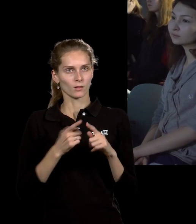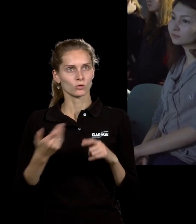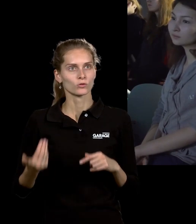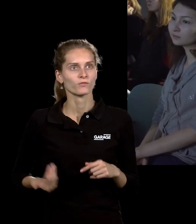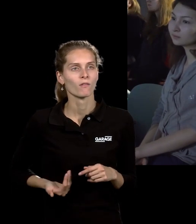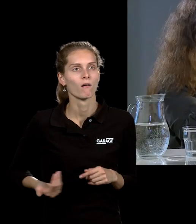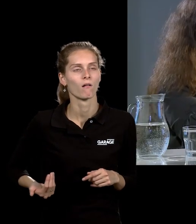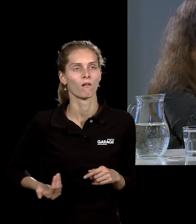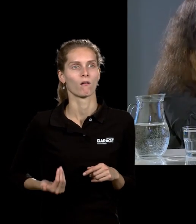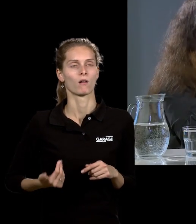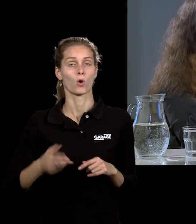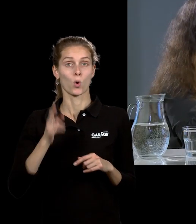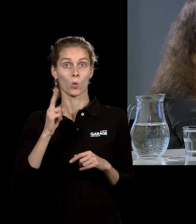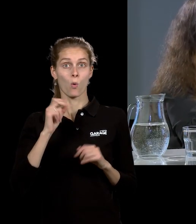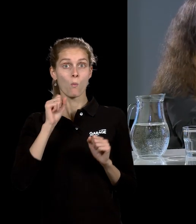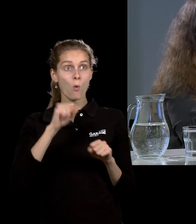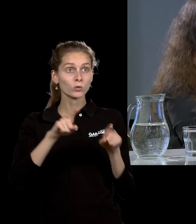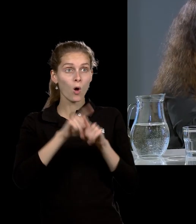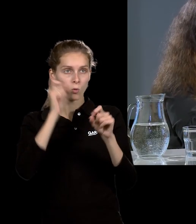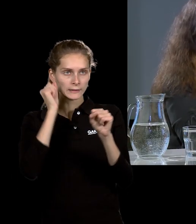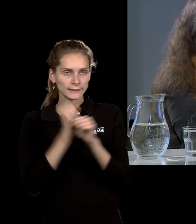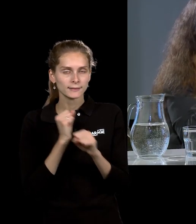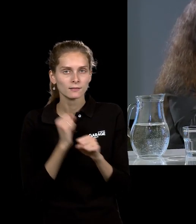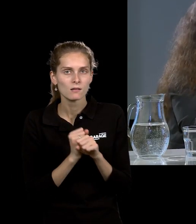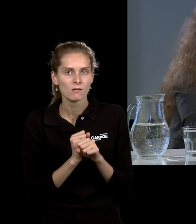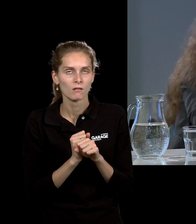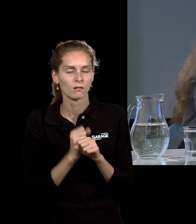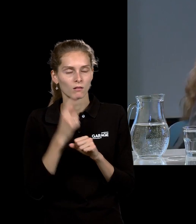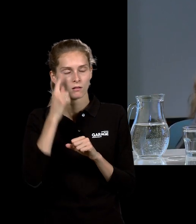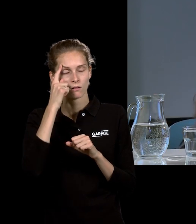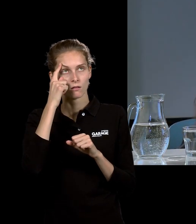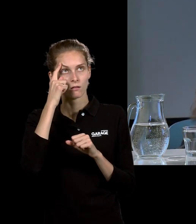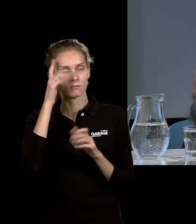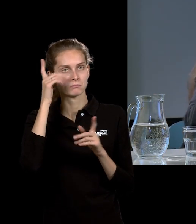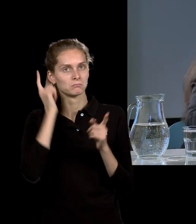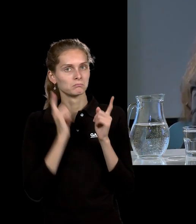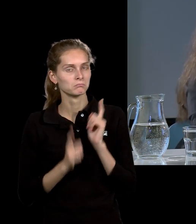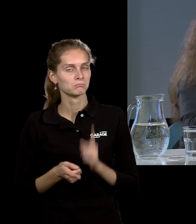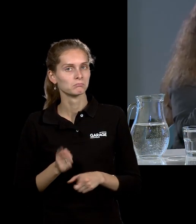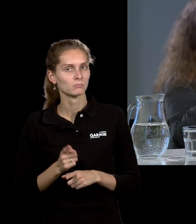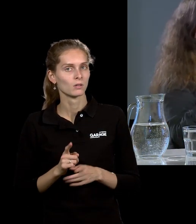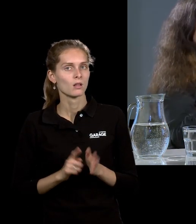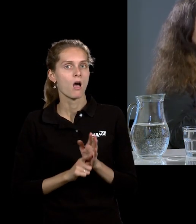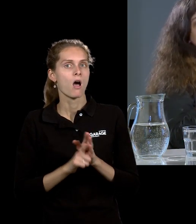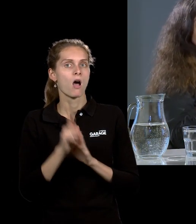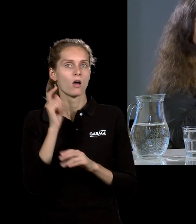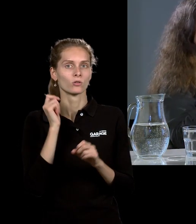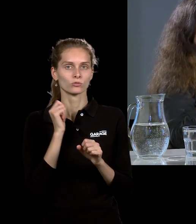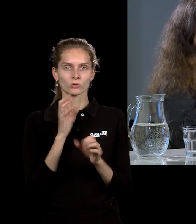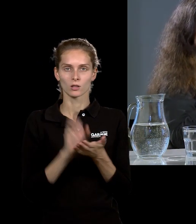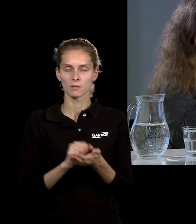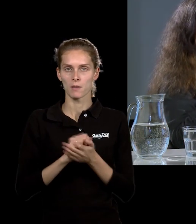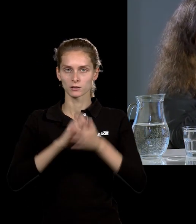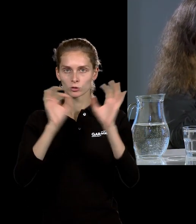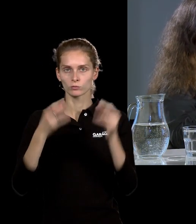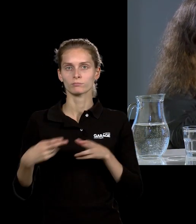и что это вообще можно сделать так. Да, такой момент осознания, он начинает заниматься искусством, едет в Париж,